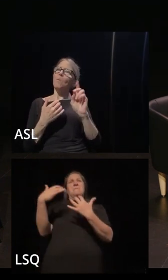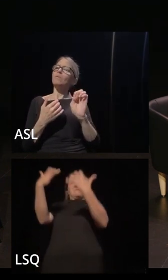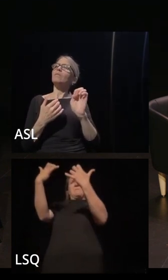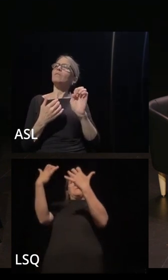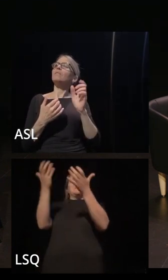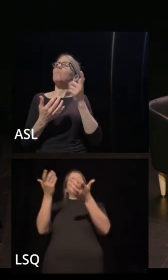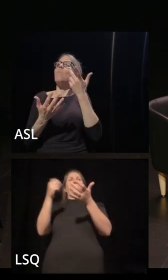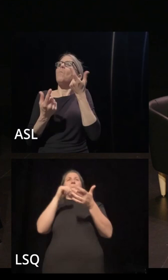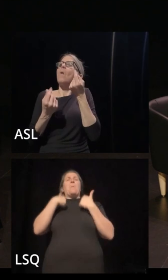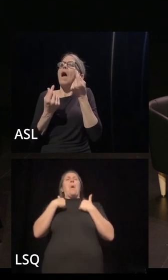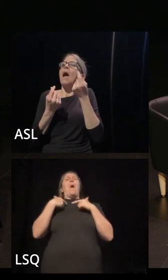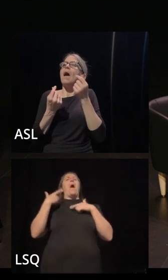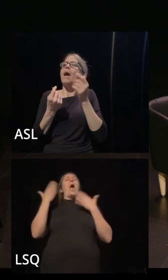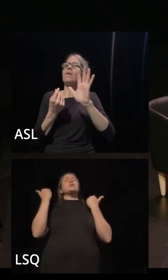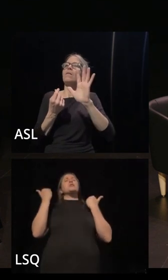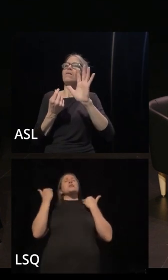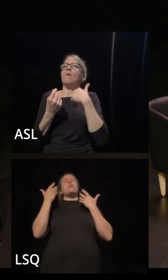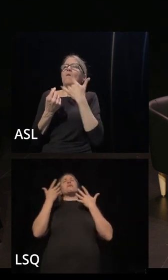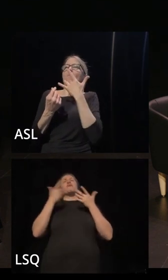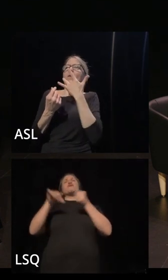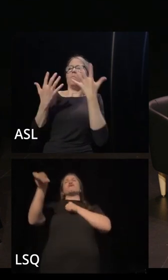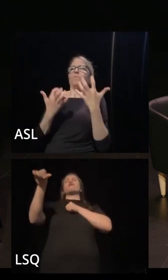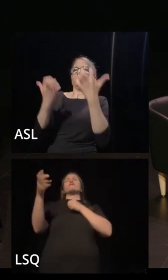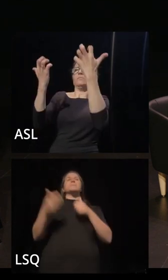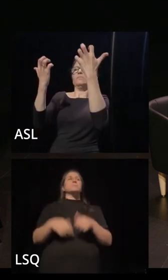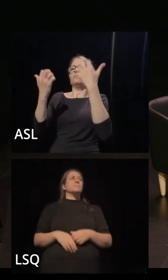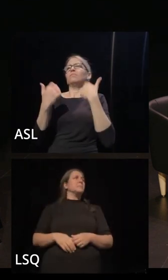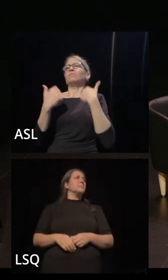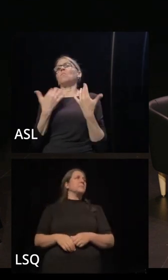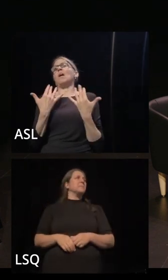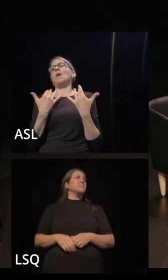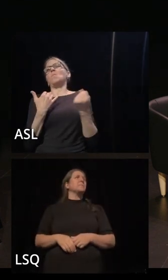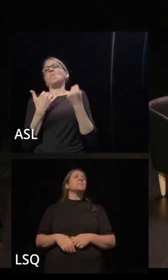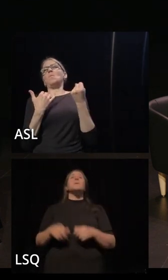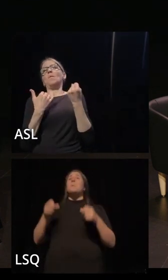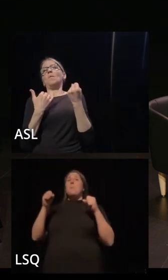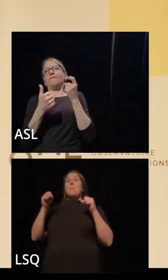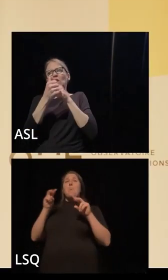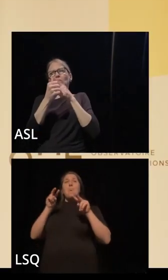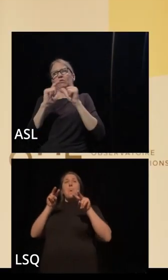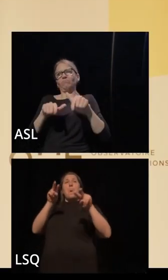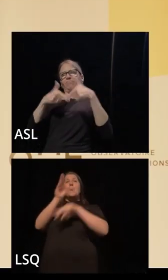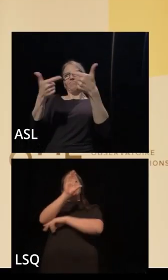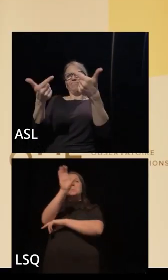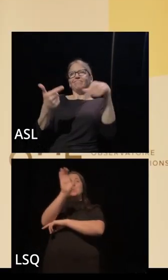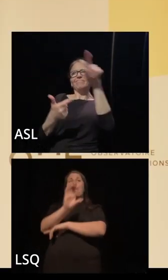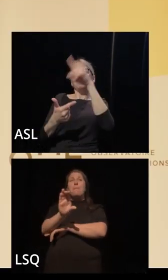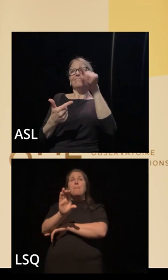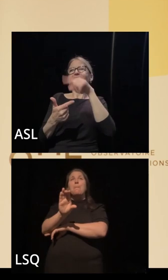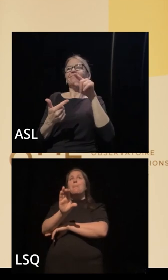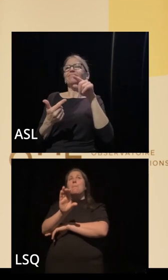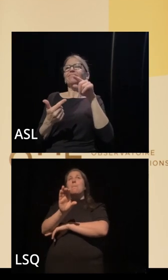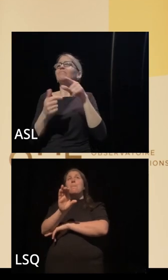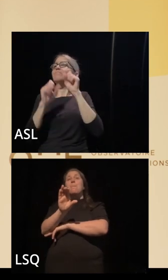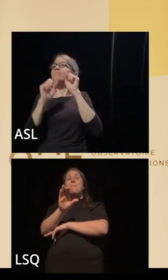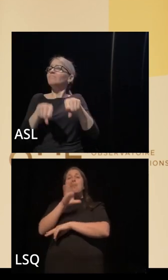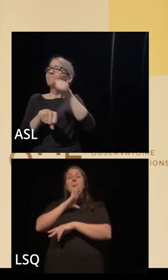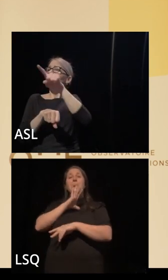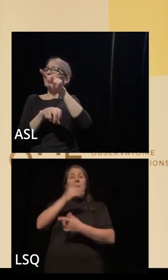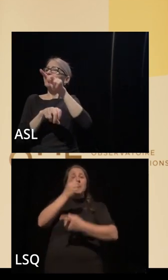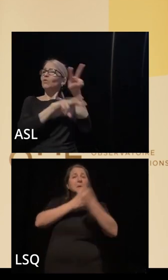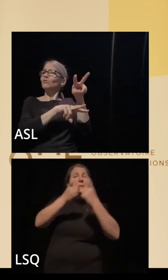elle ne me revient pas tout de suite. Oui, on peut aller voir aussi sur Zoom, notre public sur Zoom, s'il y a des